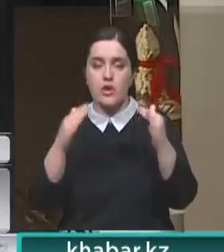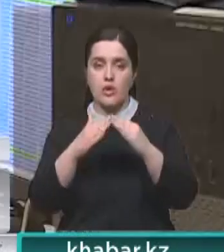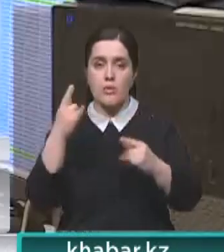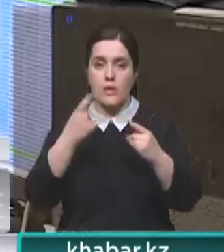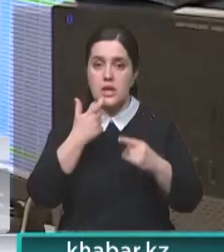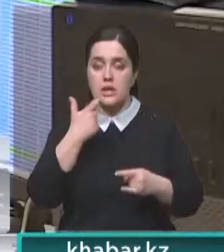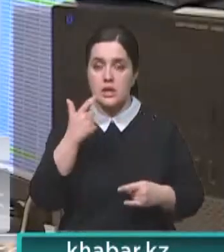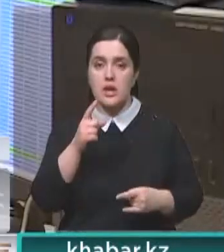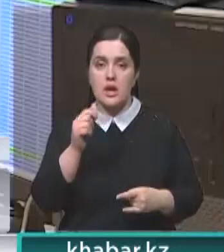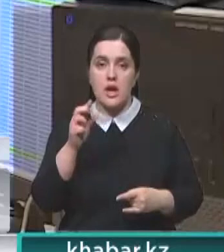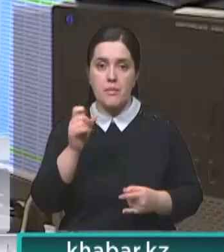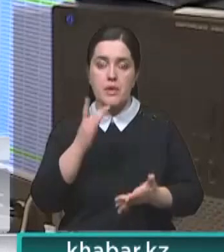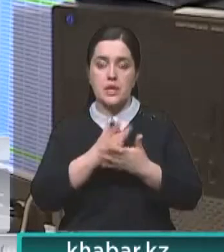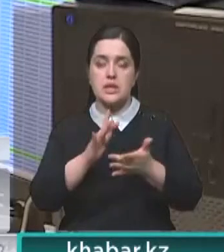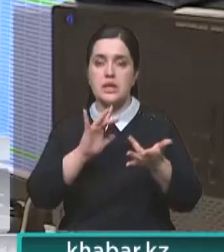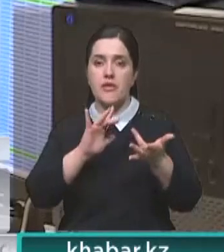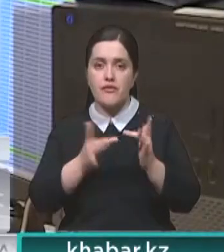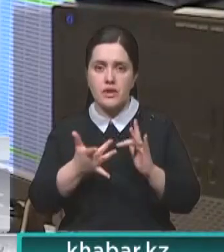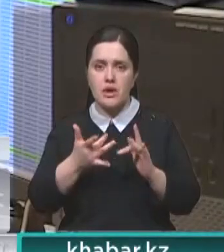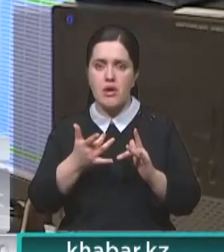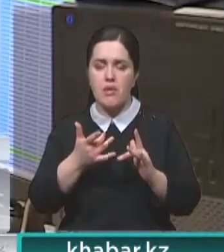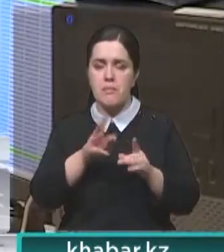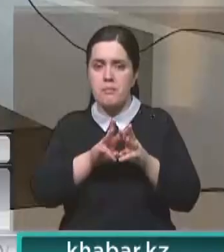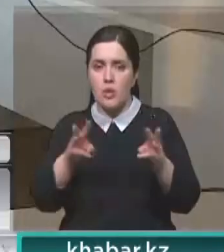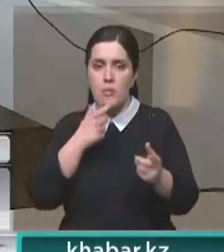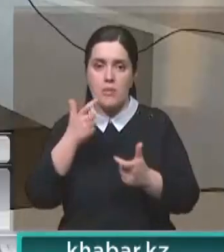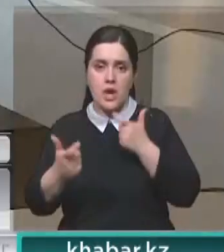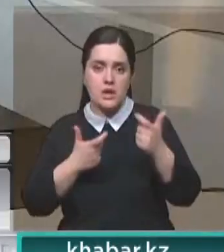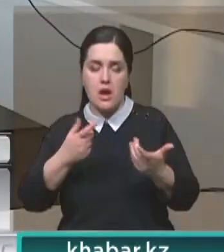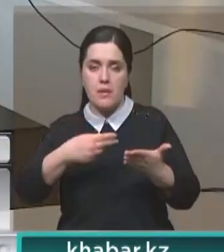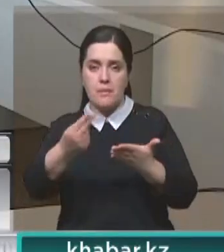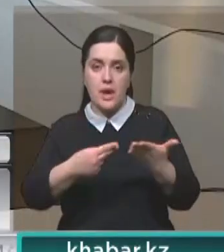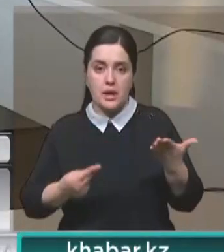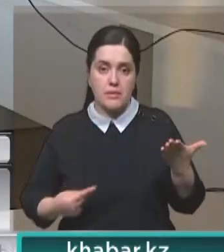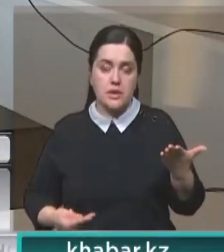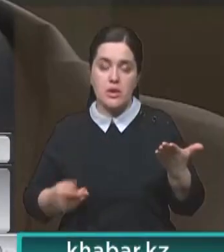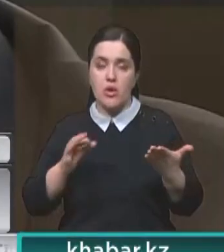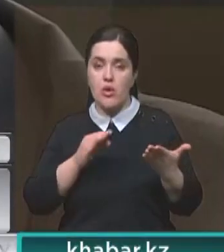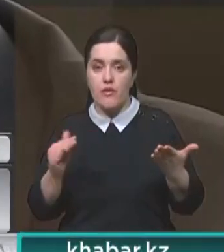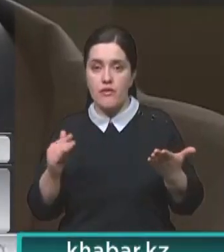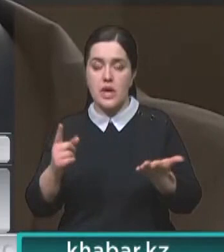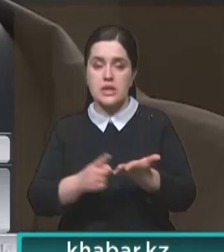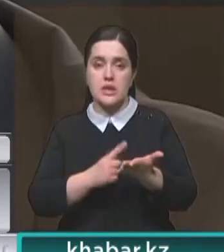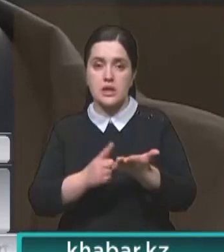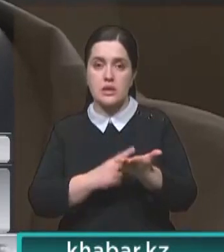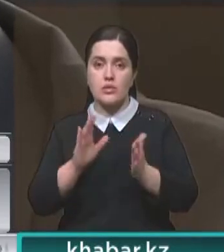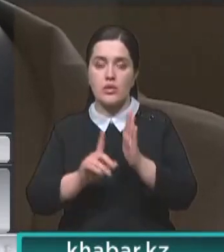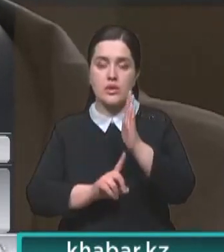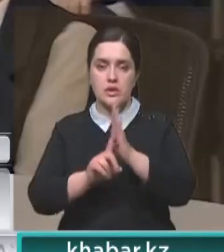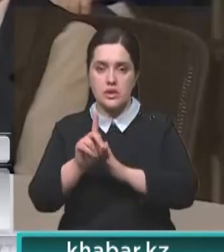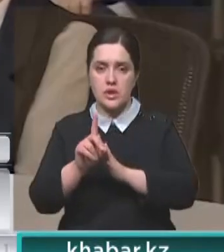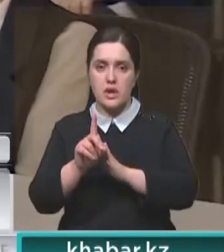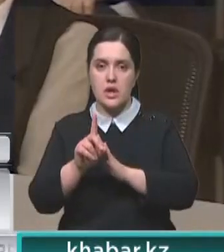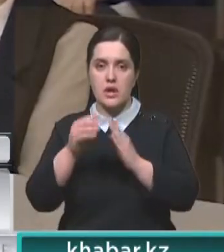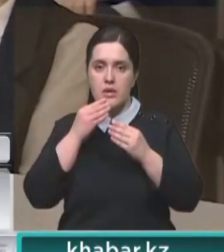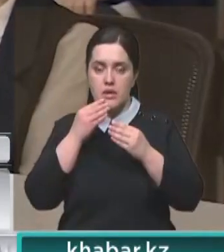телезрителей. «Хабар» есть и в интернете. Миллионы просмотров, сотни тысяч подписчиков на официальных аккаунтах агентства – это только начало,